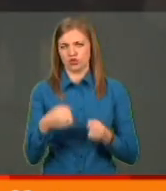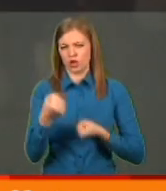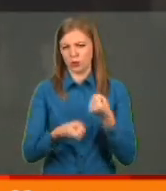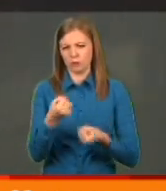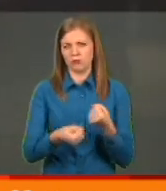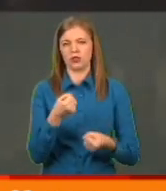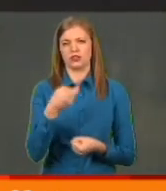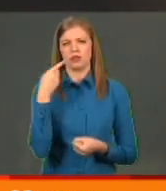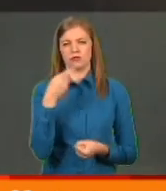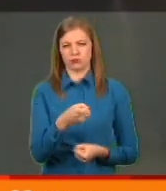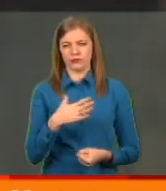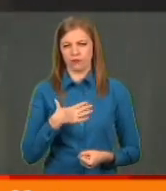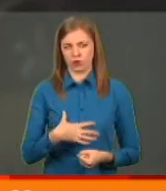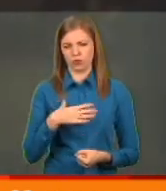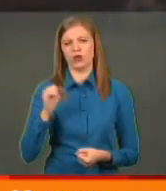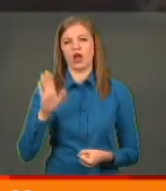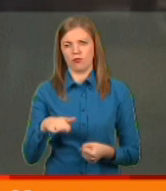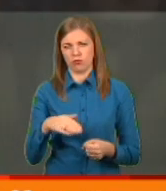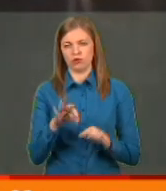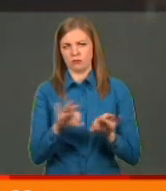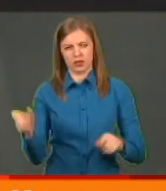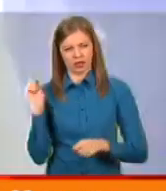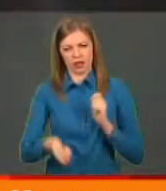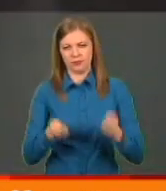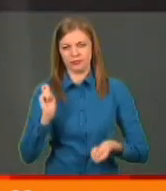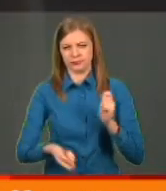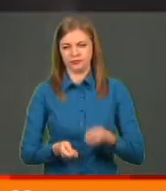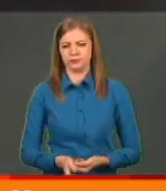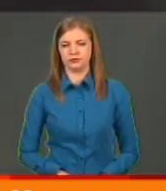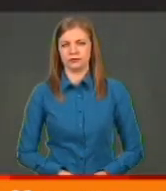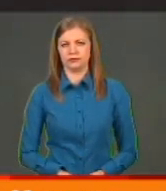бити, вистрелили в груди, а потім добивали кийками.